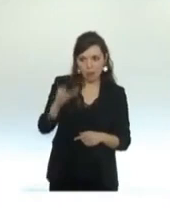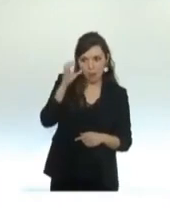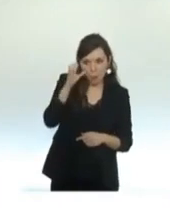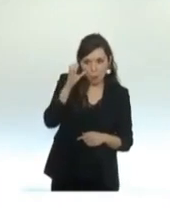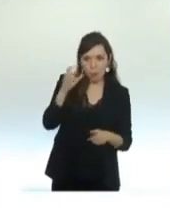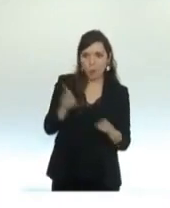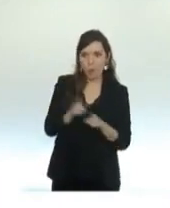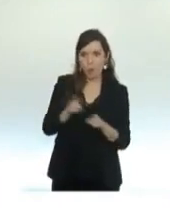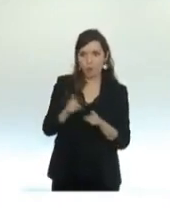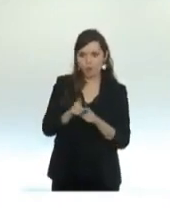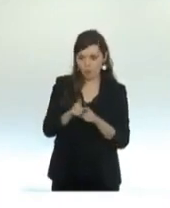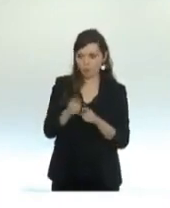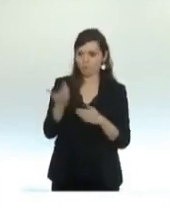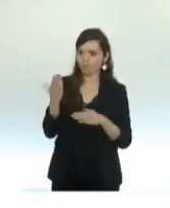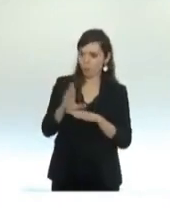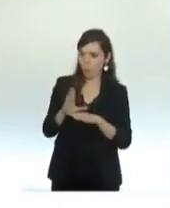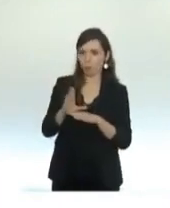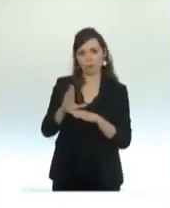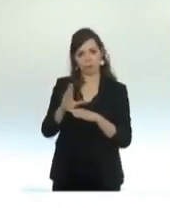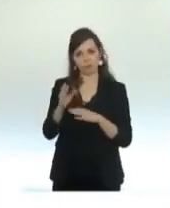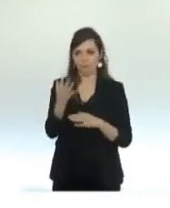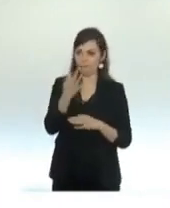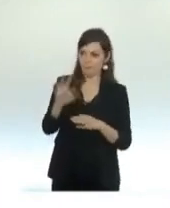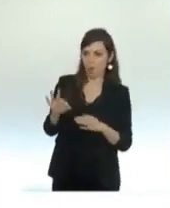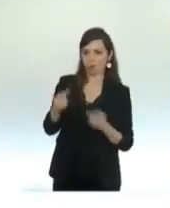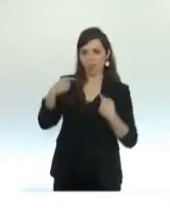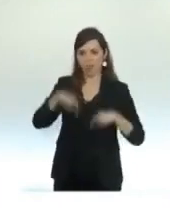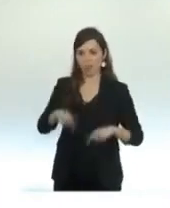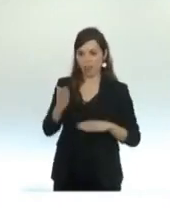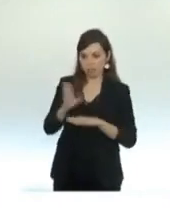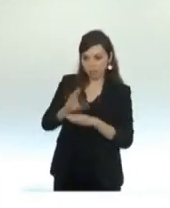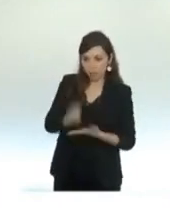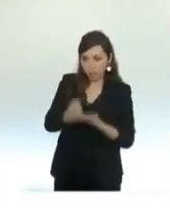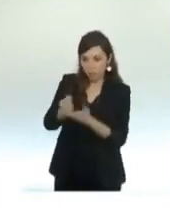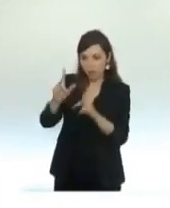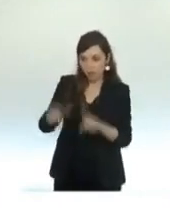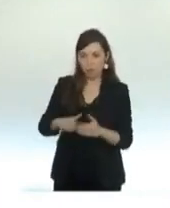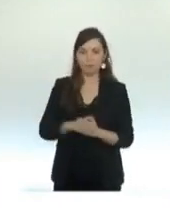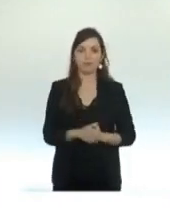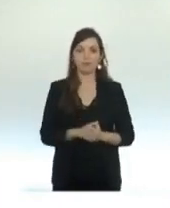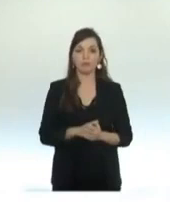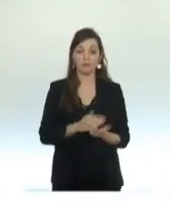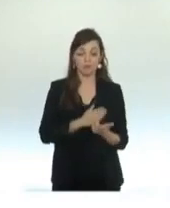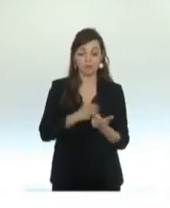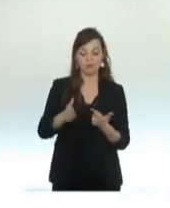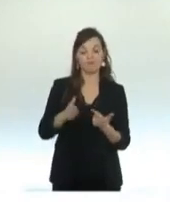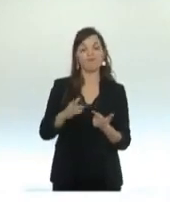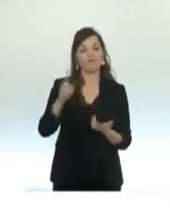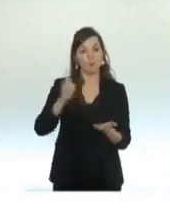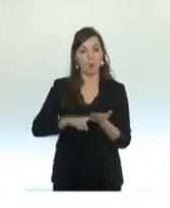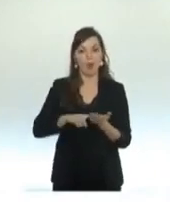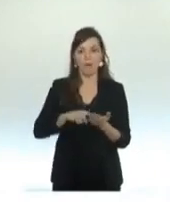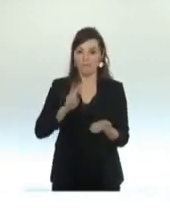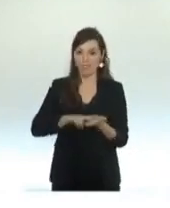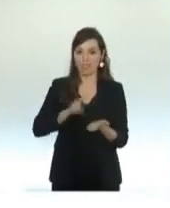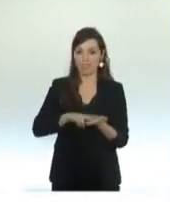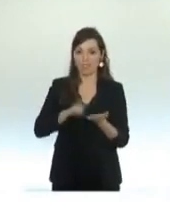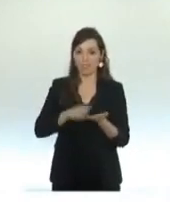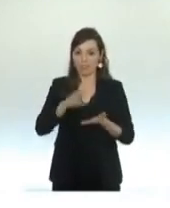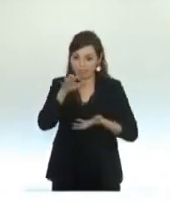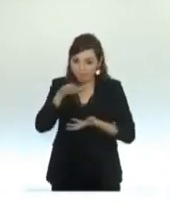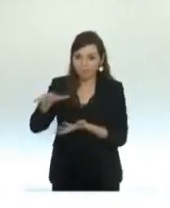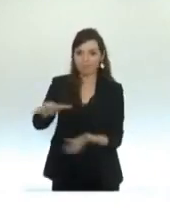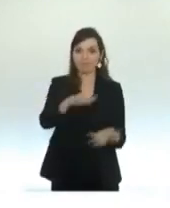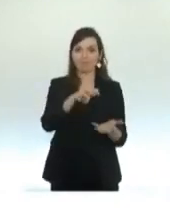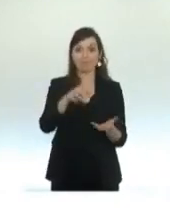venu avant tout honorer son devoir de vérité notre deuxème exigence c'est le devoir de vérité c'est la condition de la